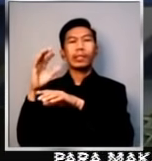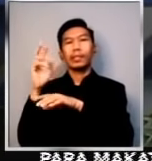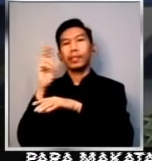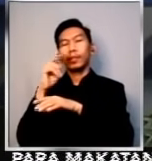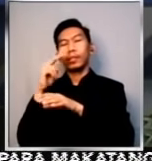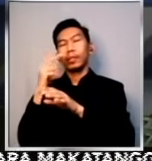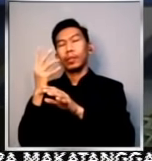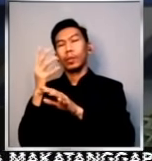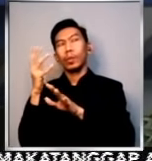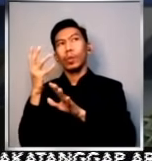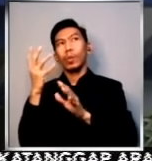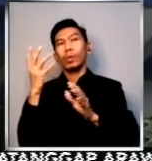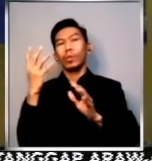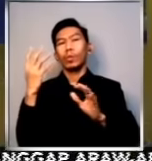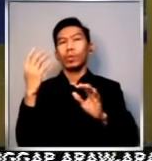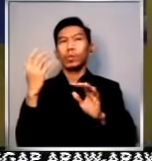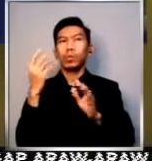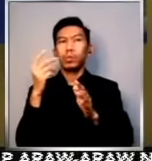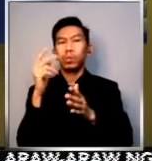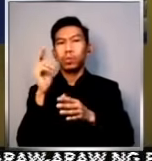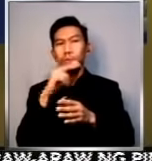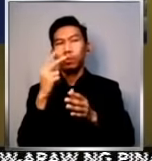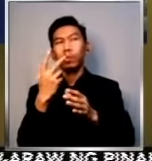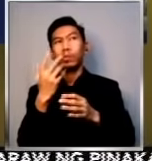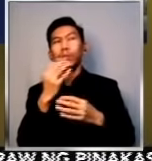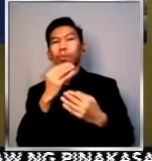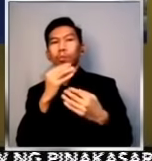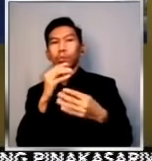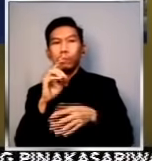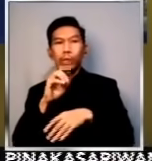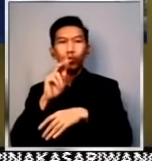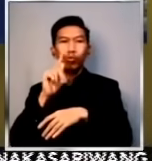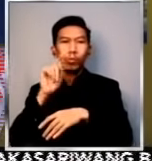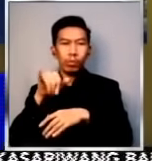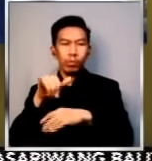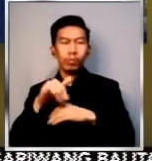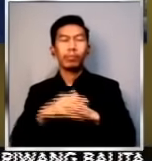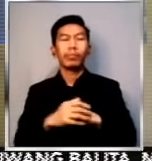Article 224 ng Revised Penal Code. James Agustin, Nakatutok, 24 Oras.